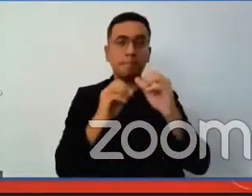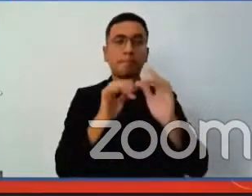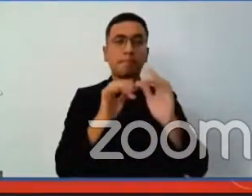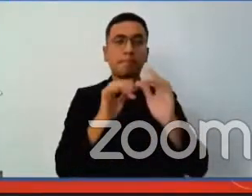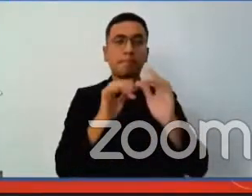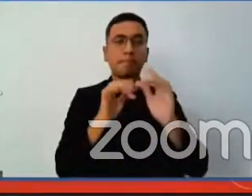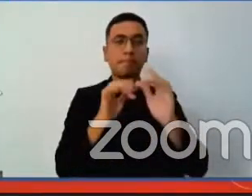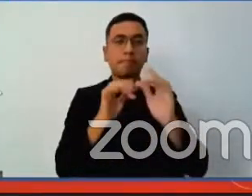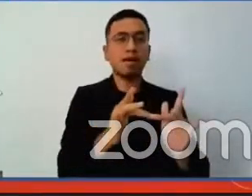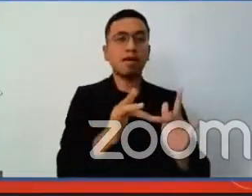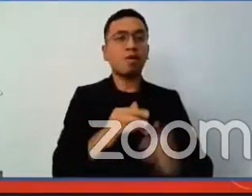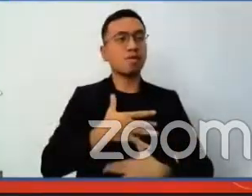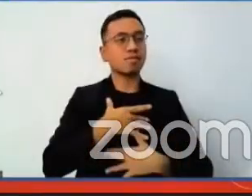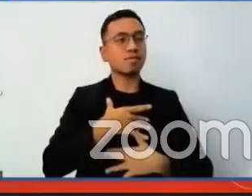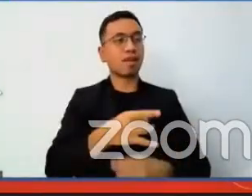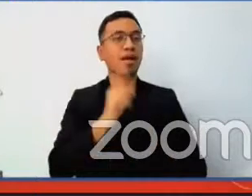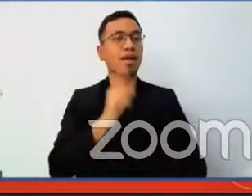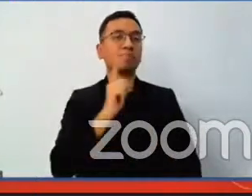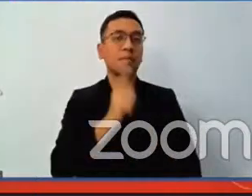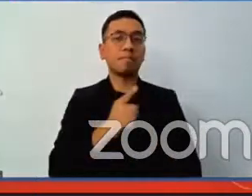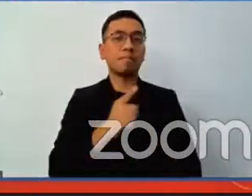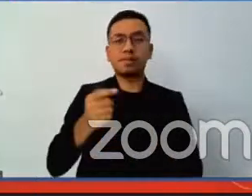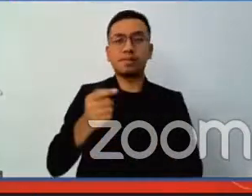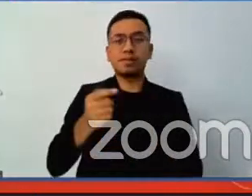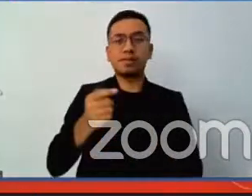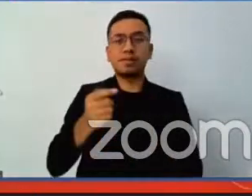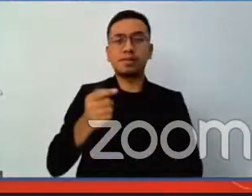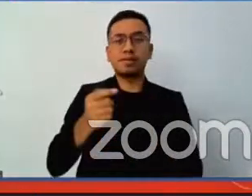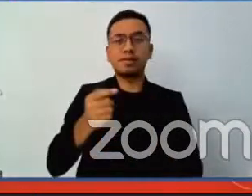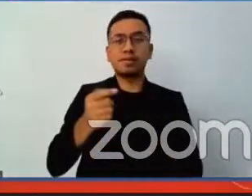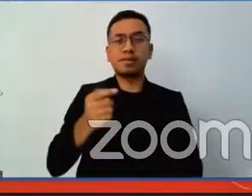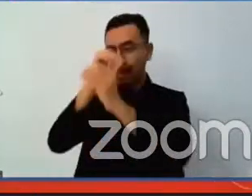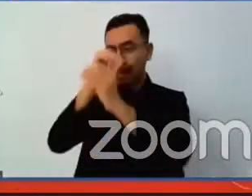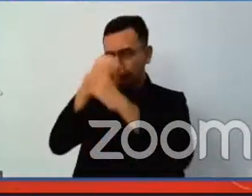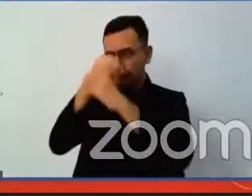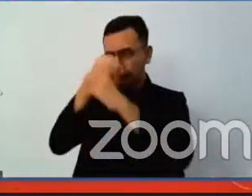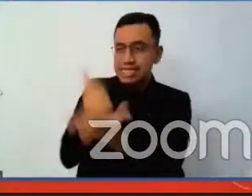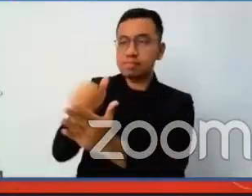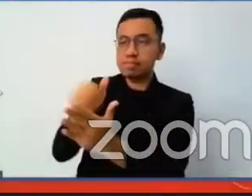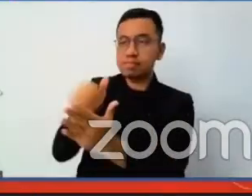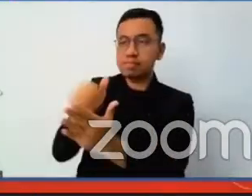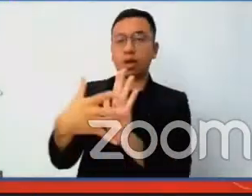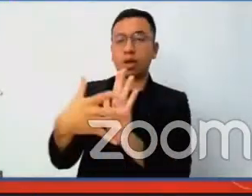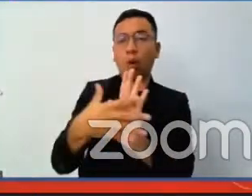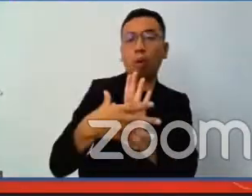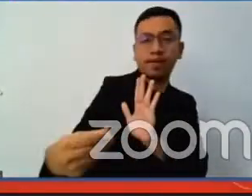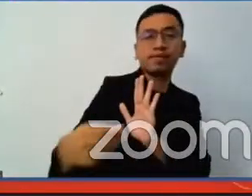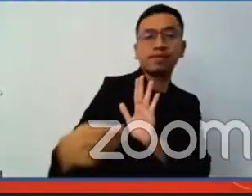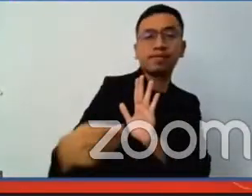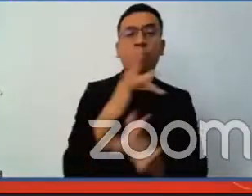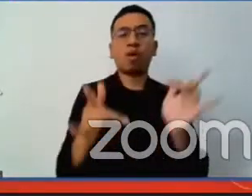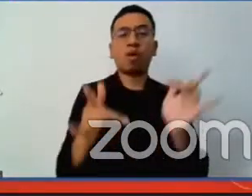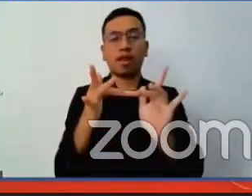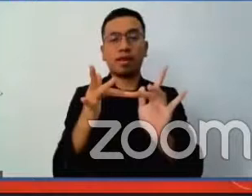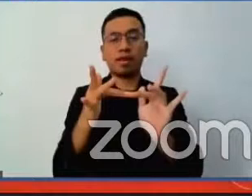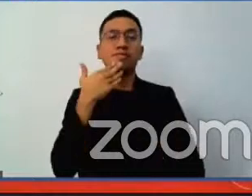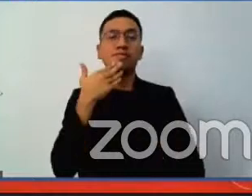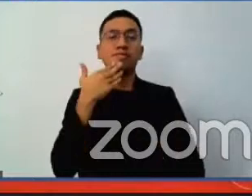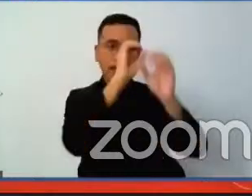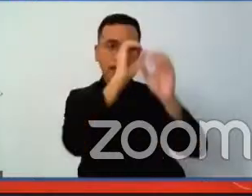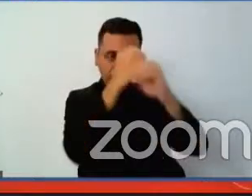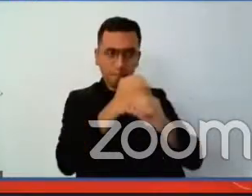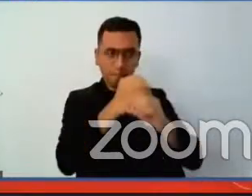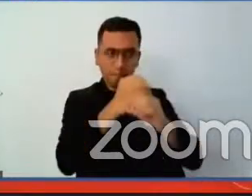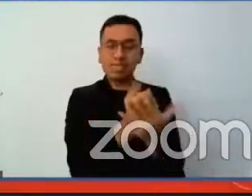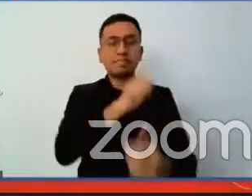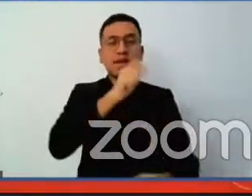tersendiri karena merupakan bentuk tiruan dari sebuah laboratorium real yang digunakan dalam aktivitas pembelajaran ataupun penelitian secara